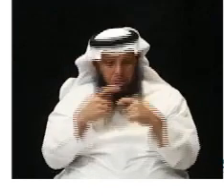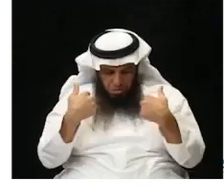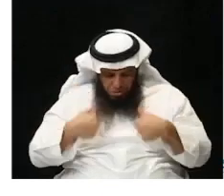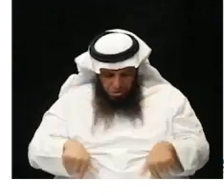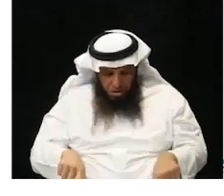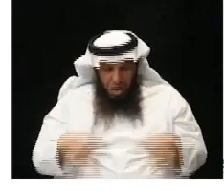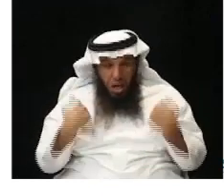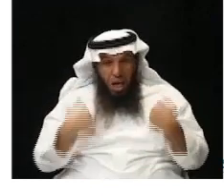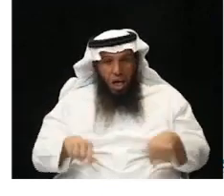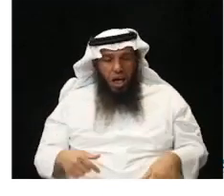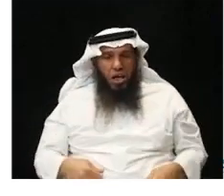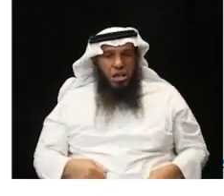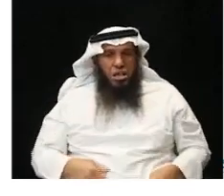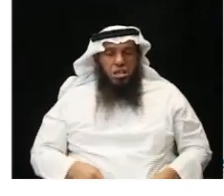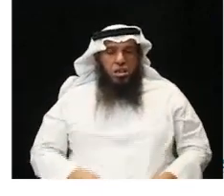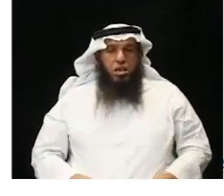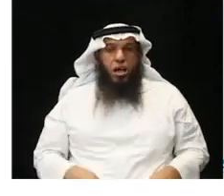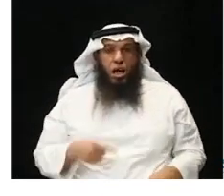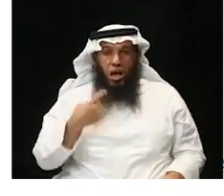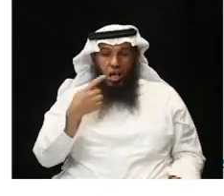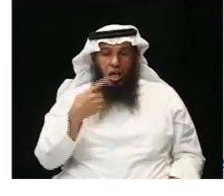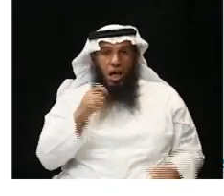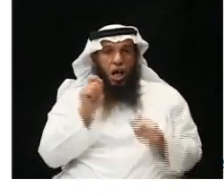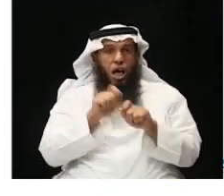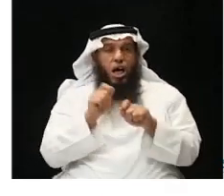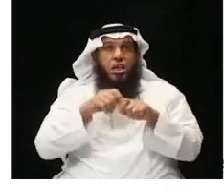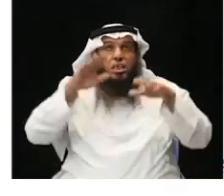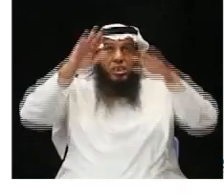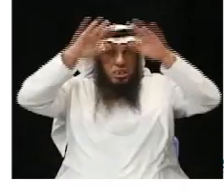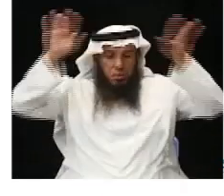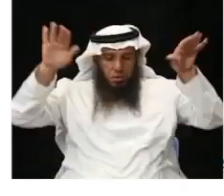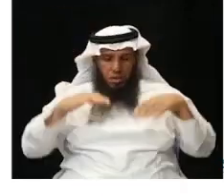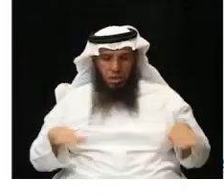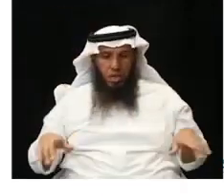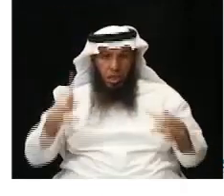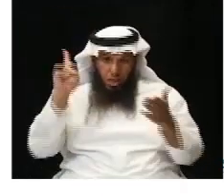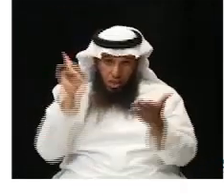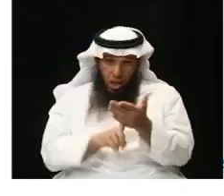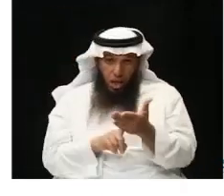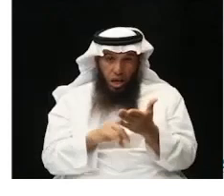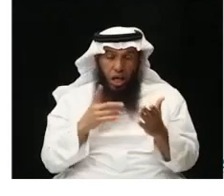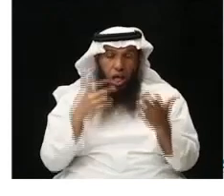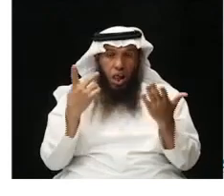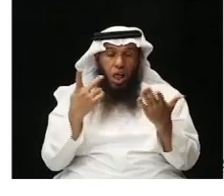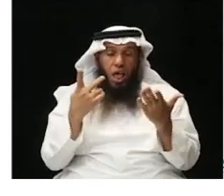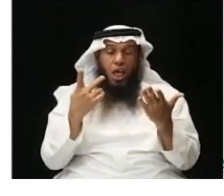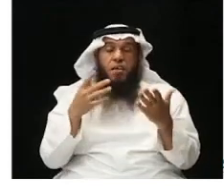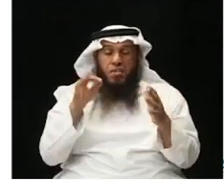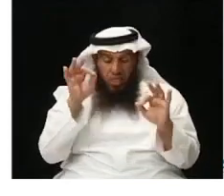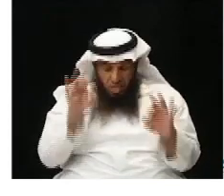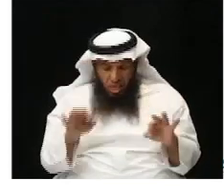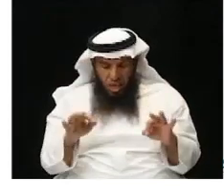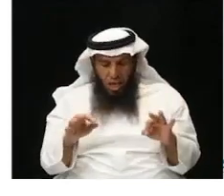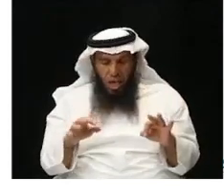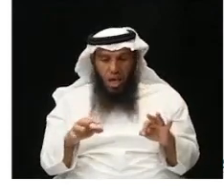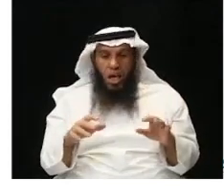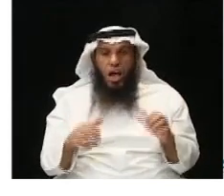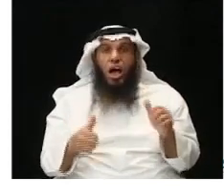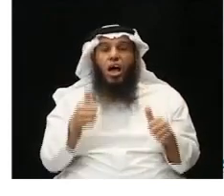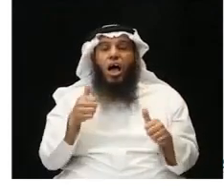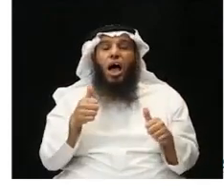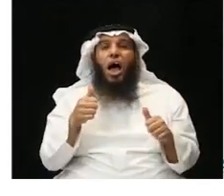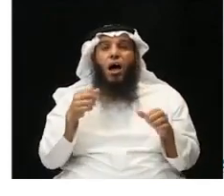الله ختم المقطع في قال: خلق الله السماوات والأرض بالحق إن في ذلك لآية